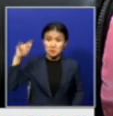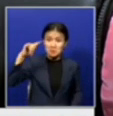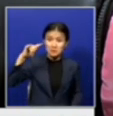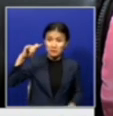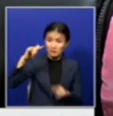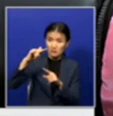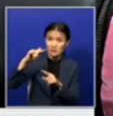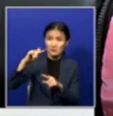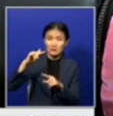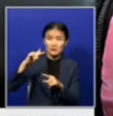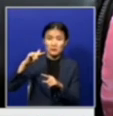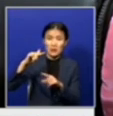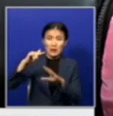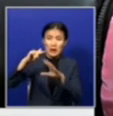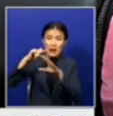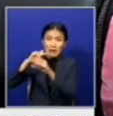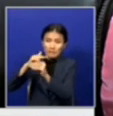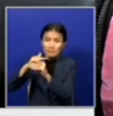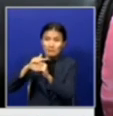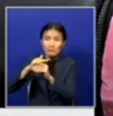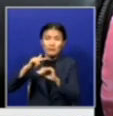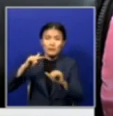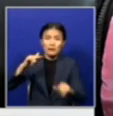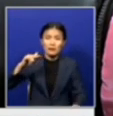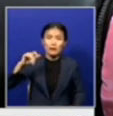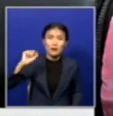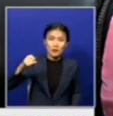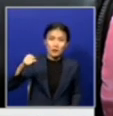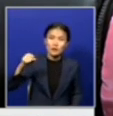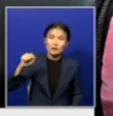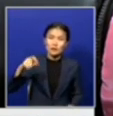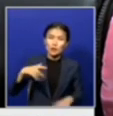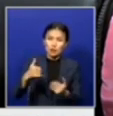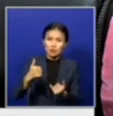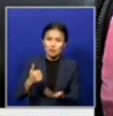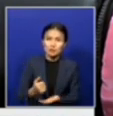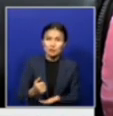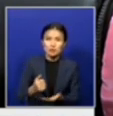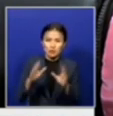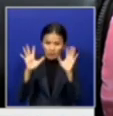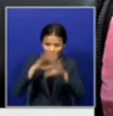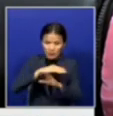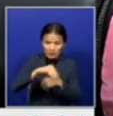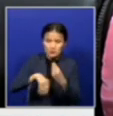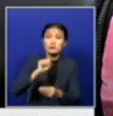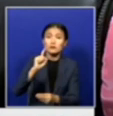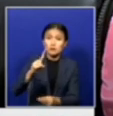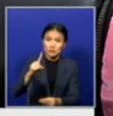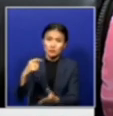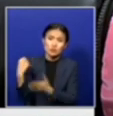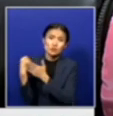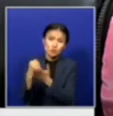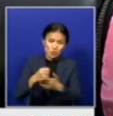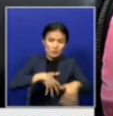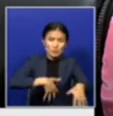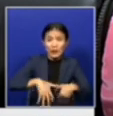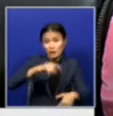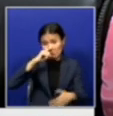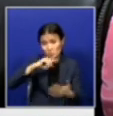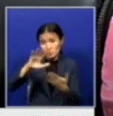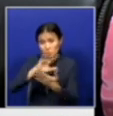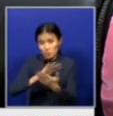ฐกิจนำเครื่องบินดังกล่าวเนี่ยลงจอดอย่างปลอดภัยพาคนไทยไปถึงที่หมายได้อย่างมีความสุข